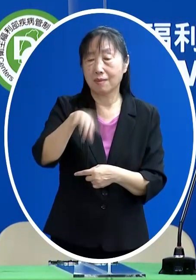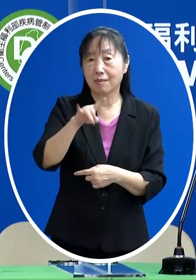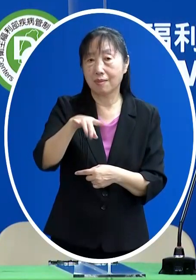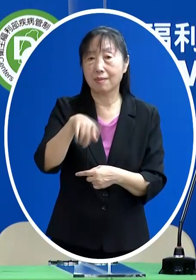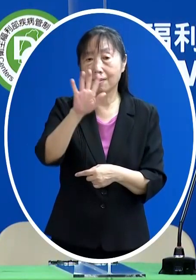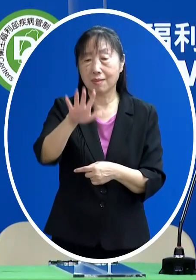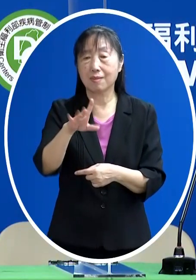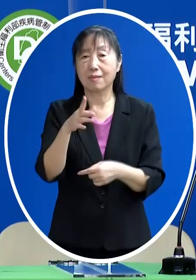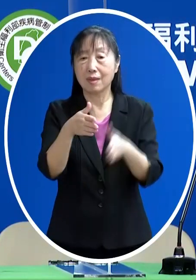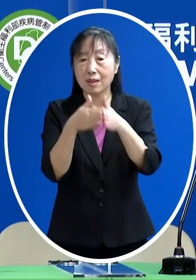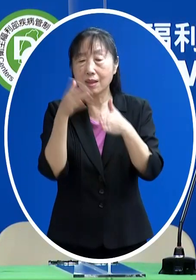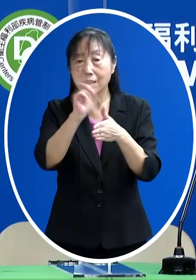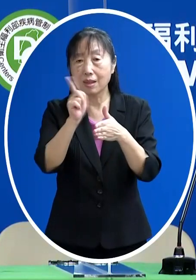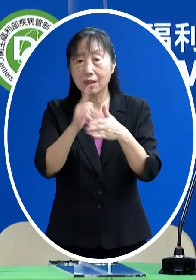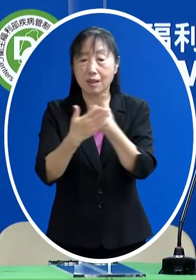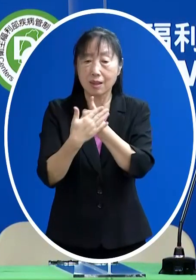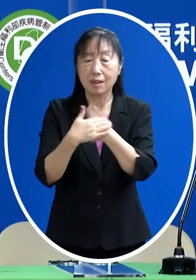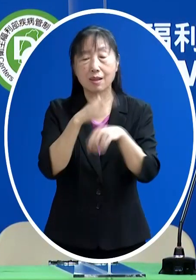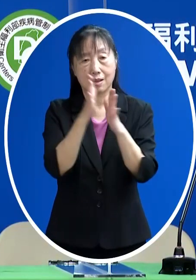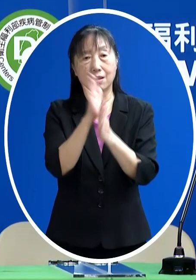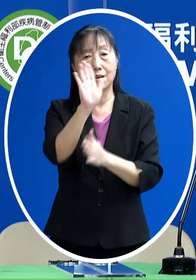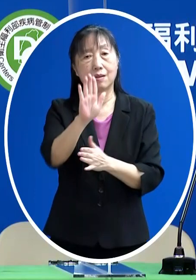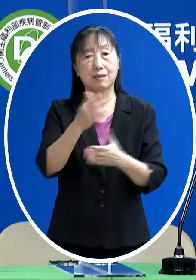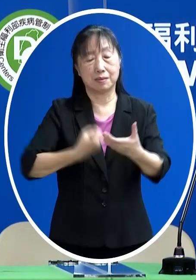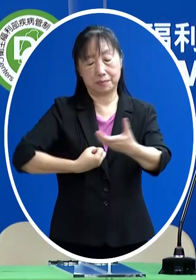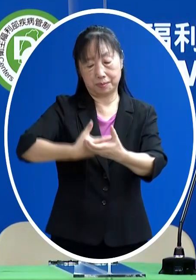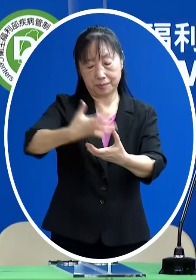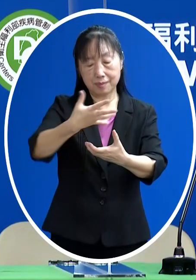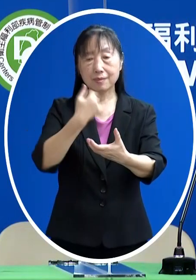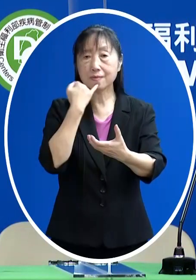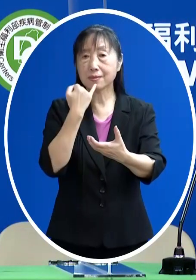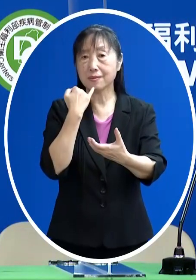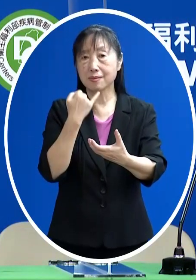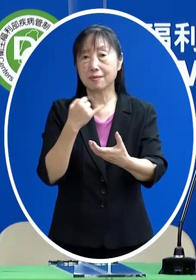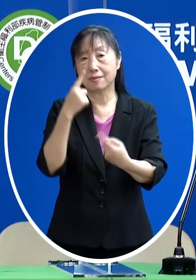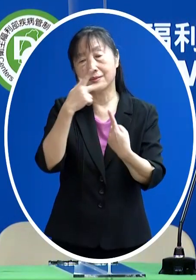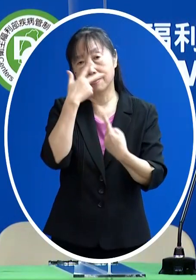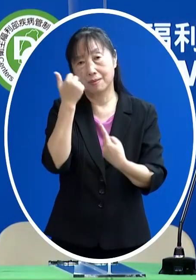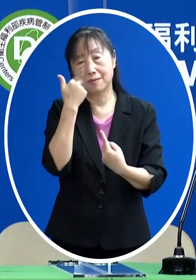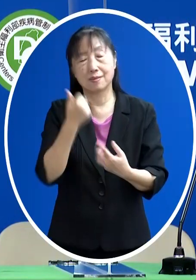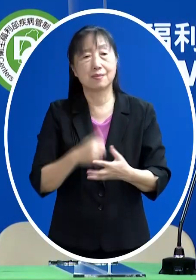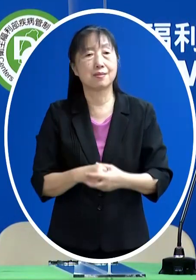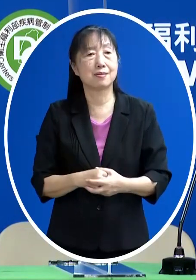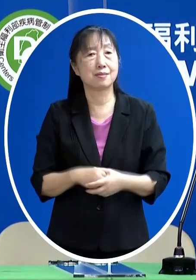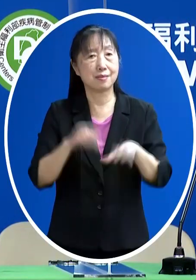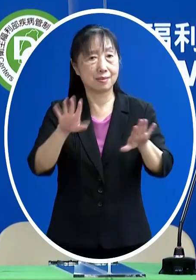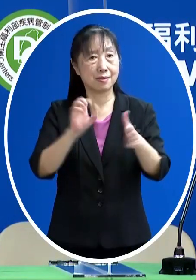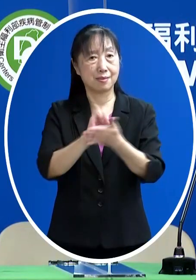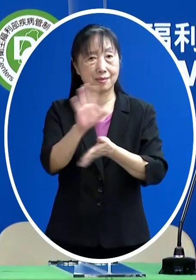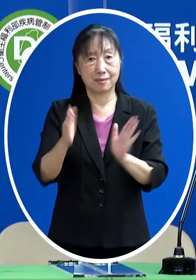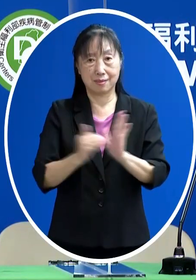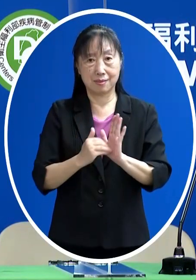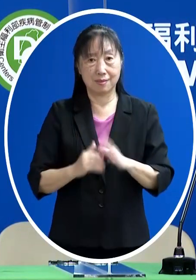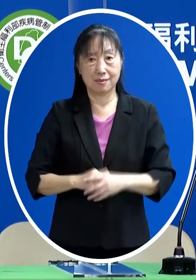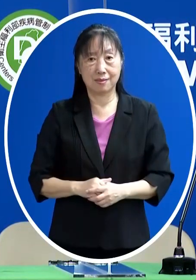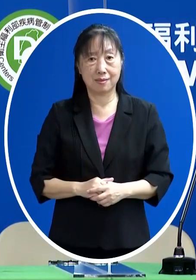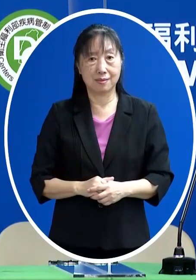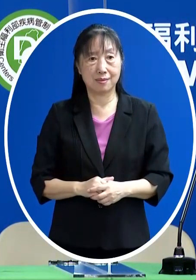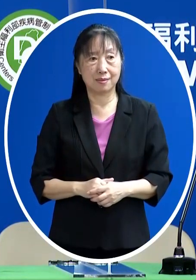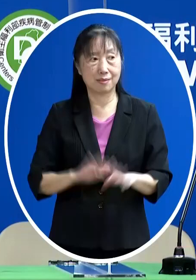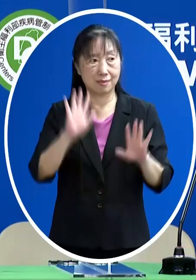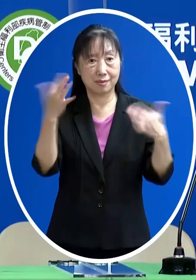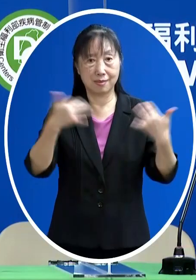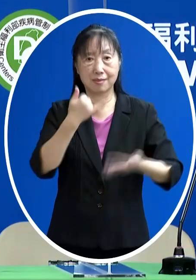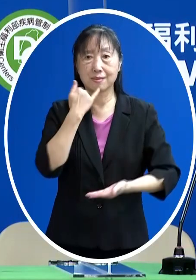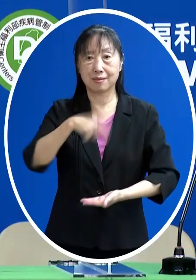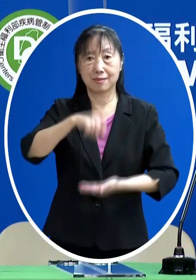这些服务？那这样子，也对民众来讲也是比较方便。好，我们今天报告到这边，有问题